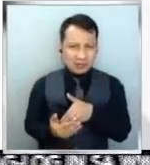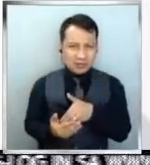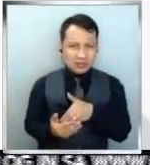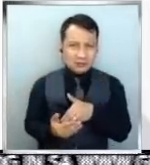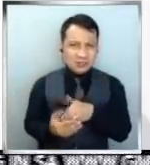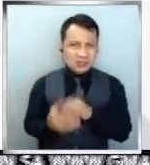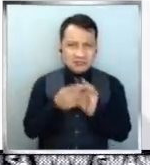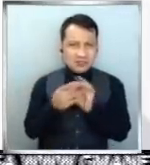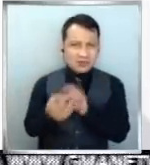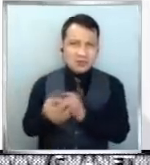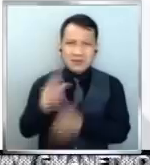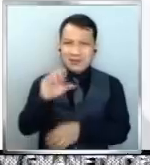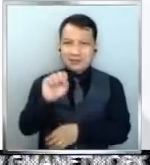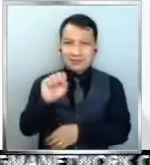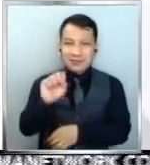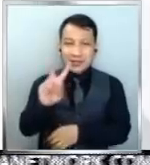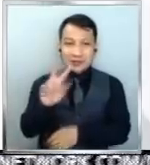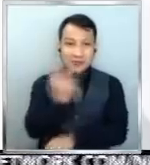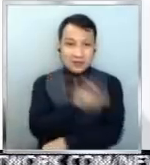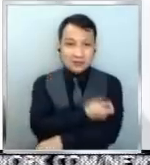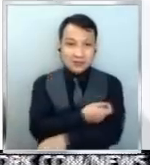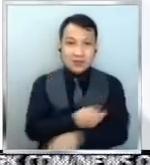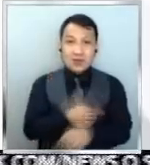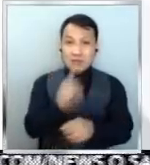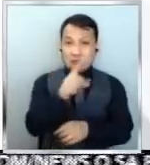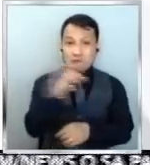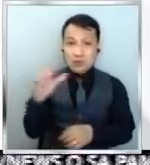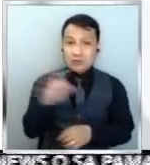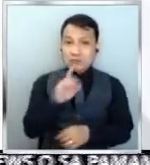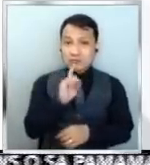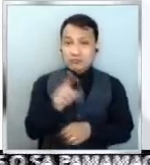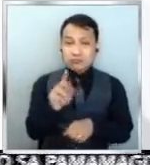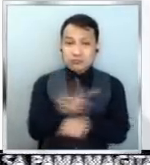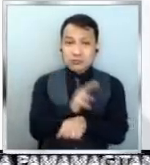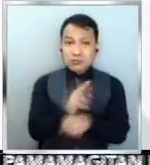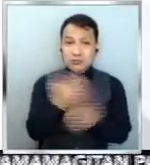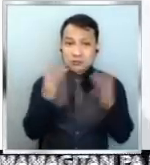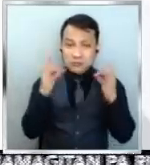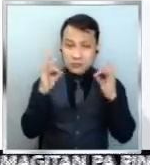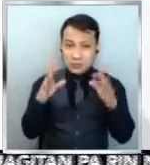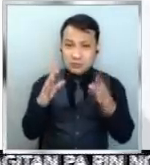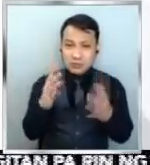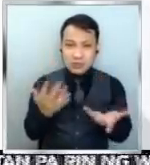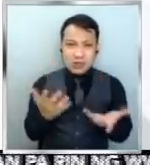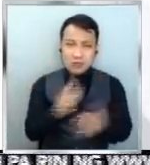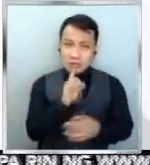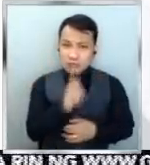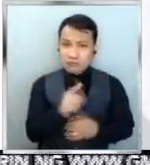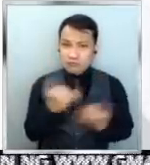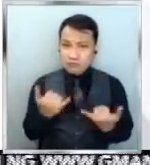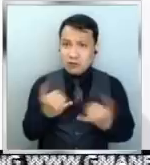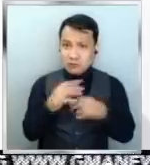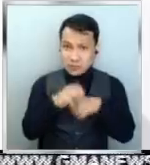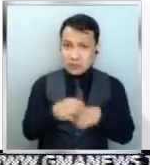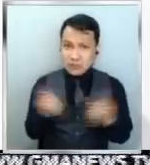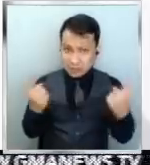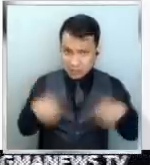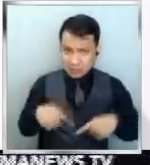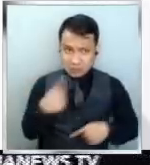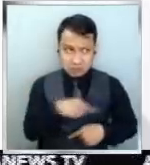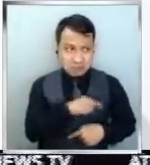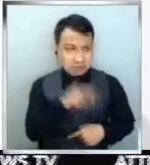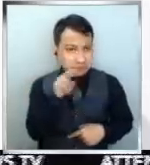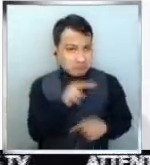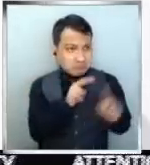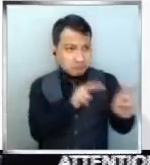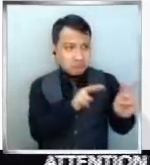at nagpakita po ng 100% effectiveness against severe infections. At yun naman po talaga ang gusto natin at nakikita natin din